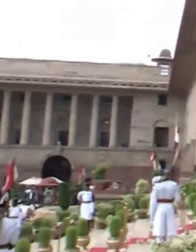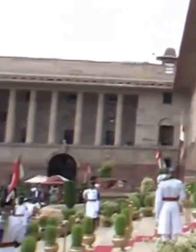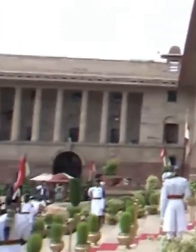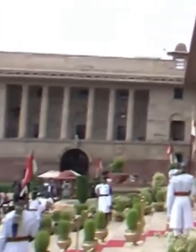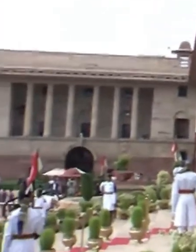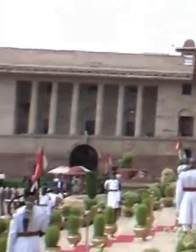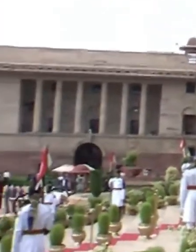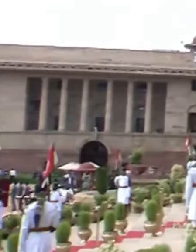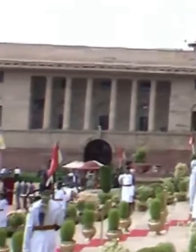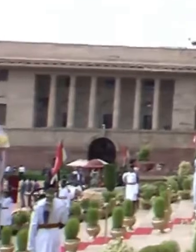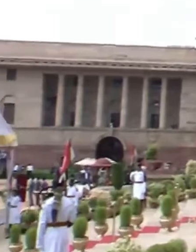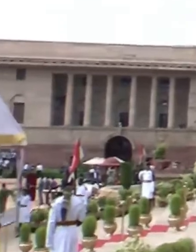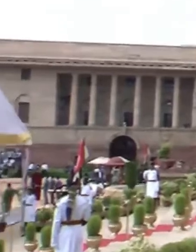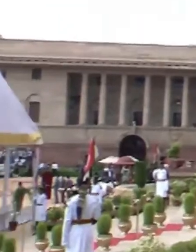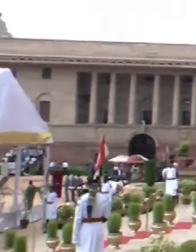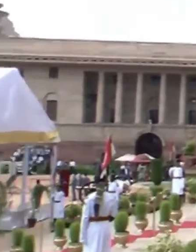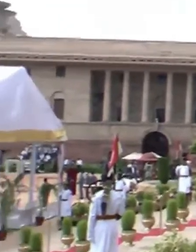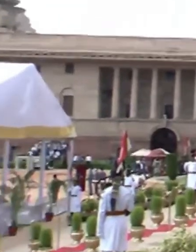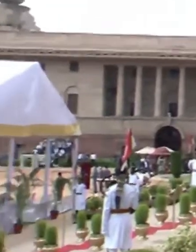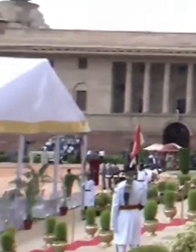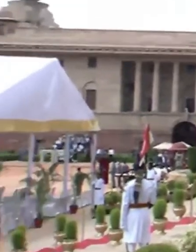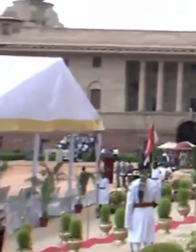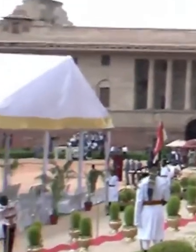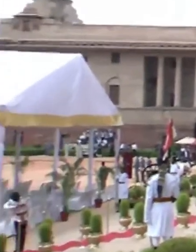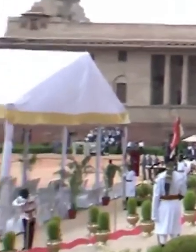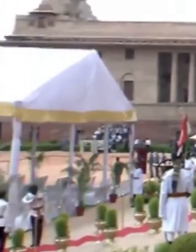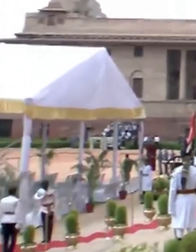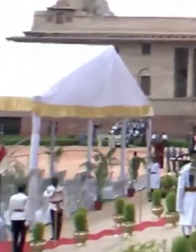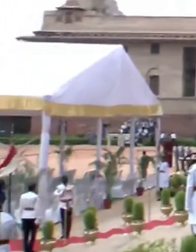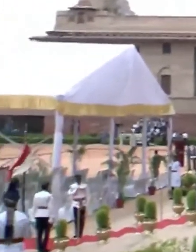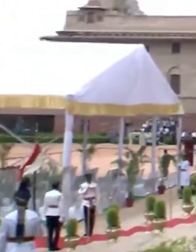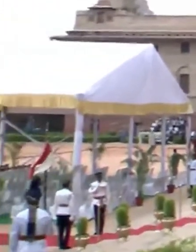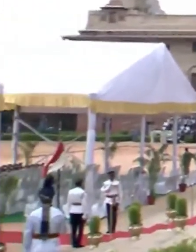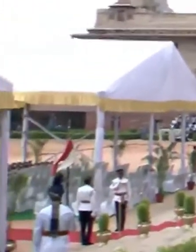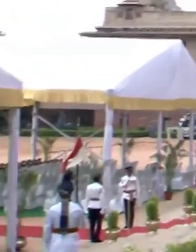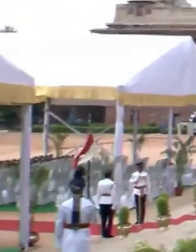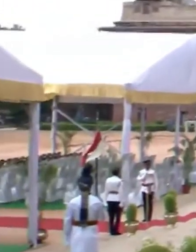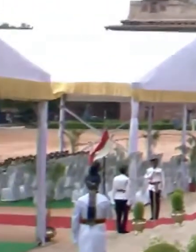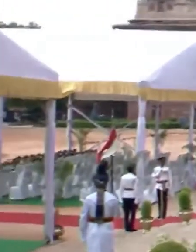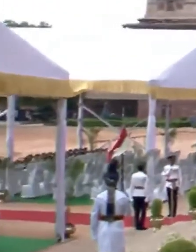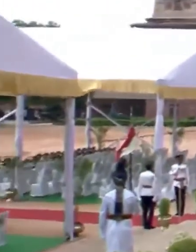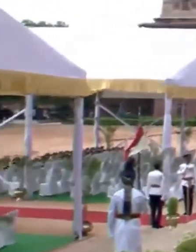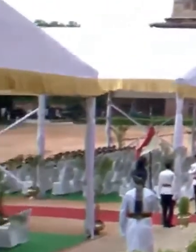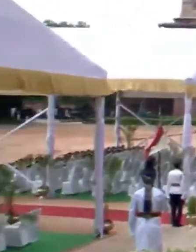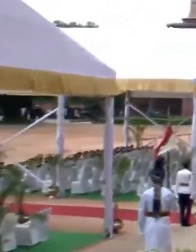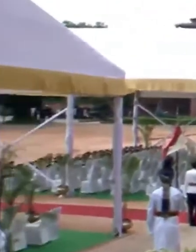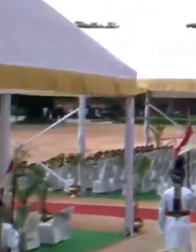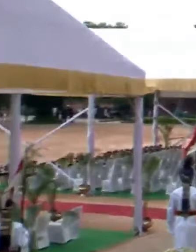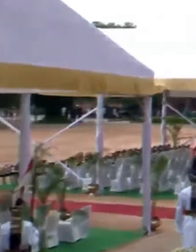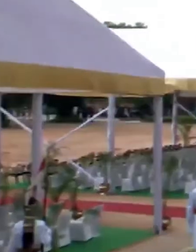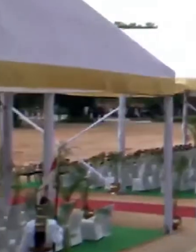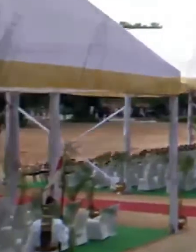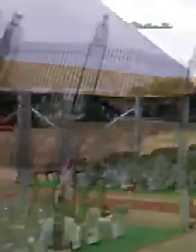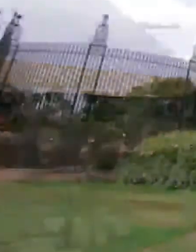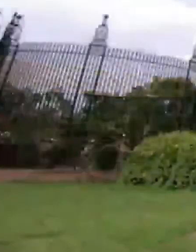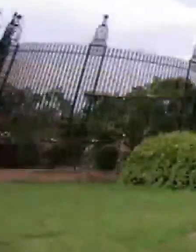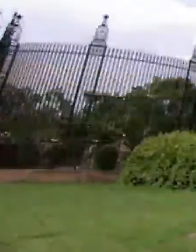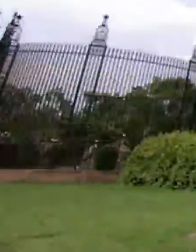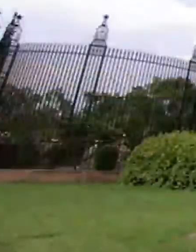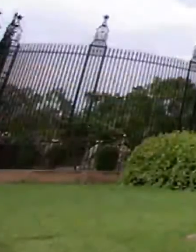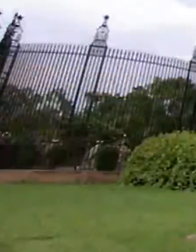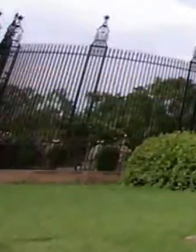इसका प्रांगण अंग्रेजी के अक्षर टी के आकार का है। मुख्य द्वार से